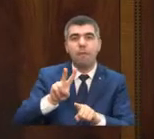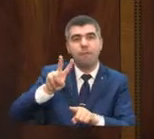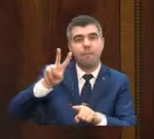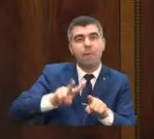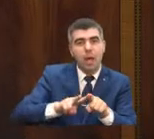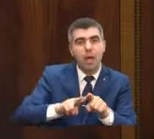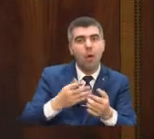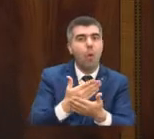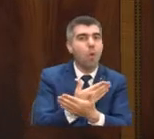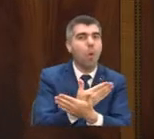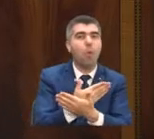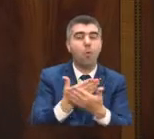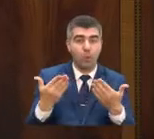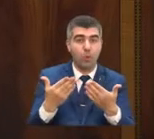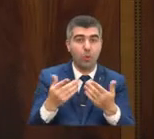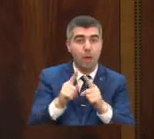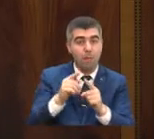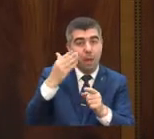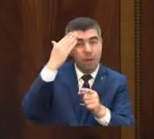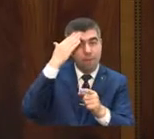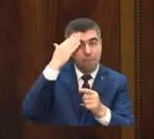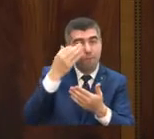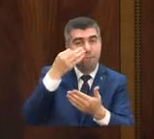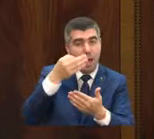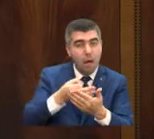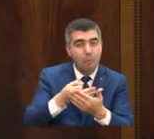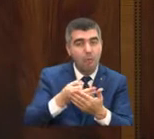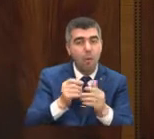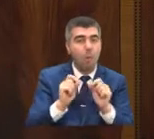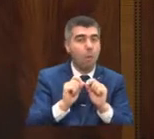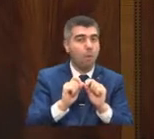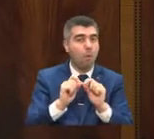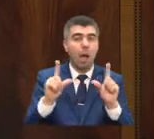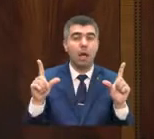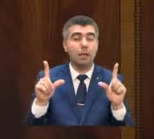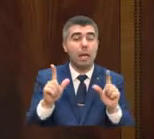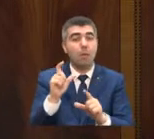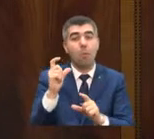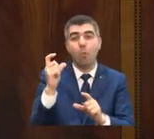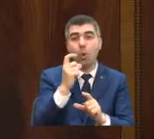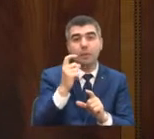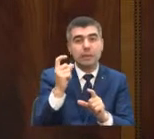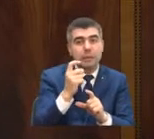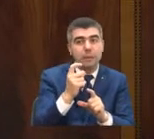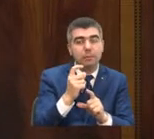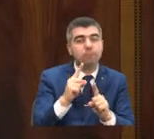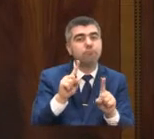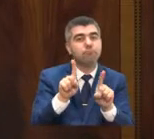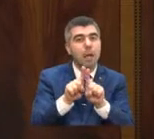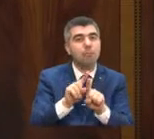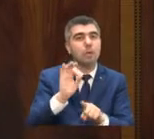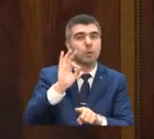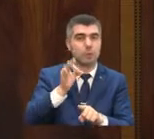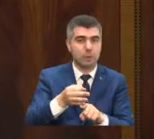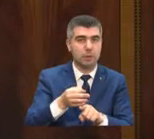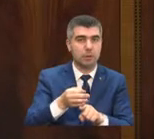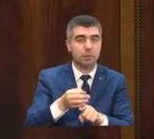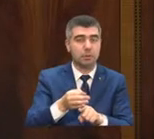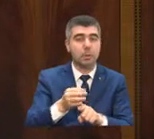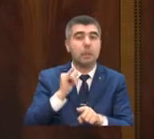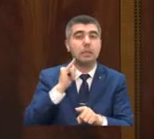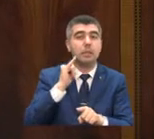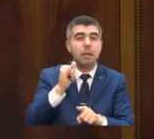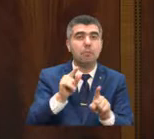مجتمعه بفهم صحيح لحقائق الإسلام الثابتة، إلى العناية اللازمة لمواجهة الفكر